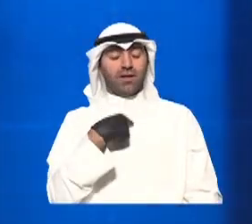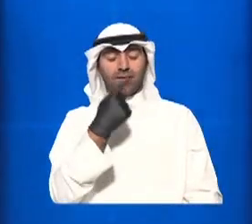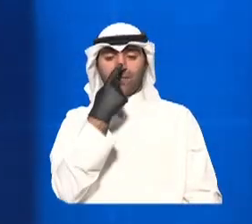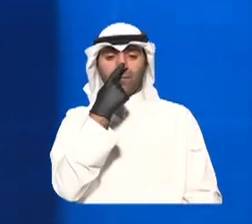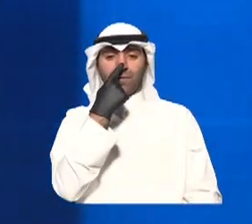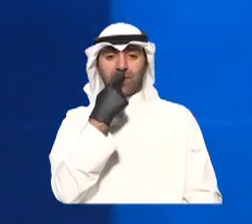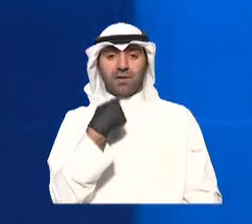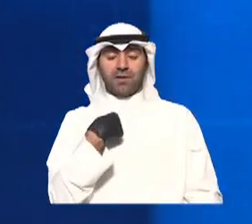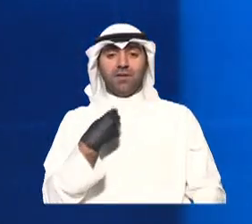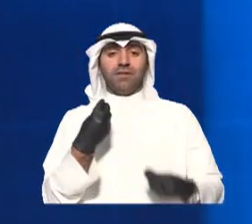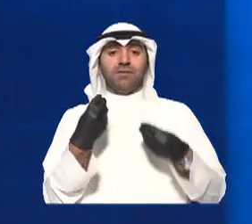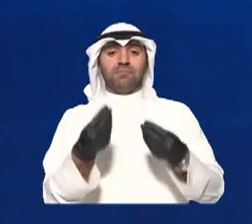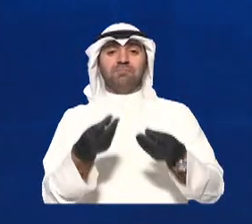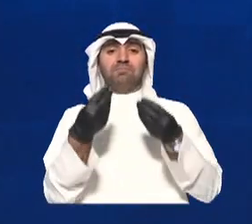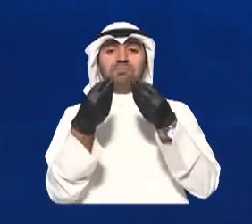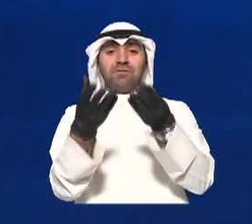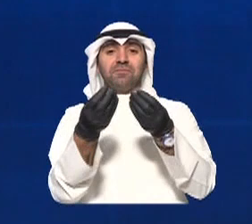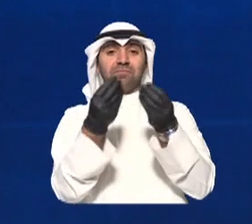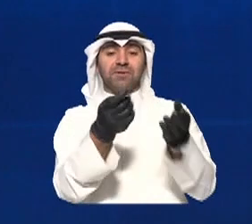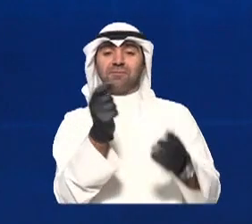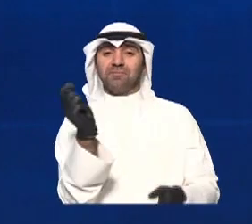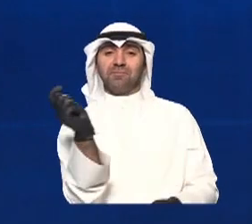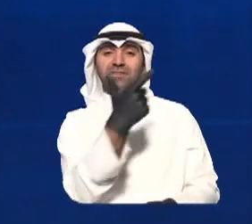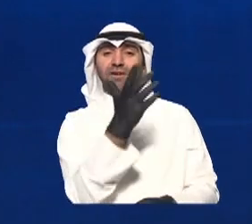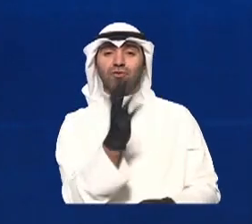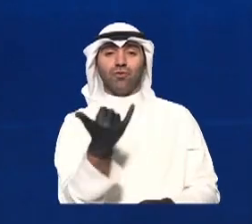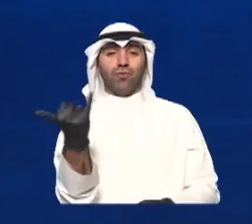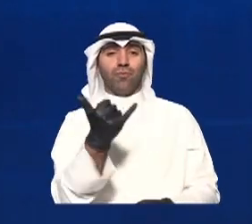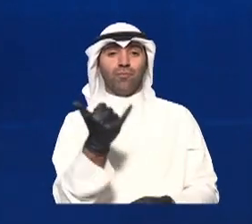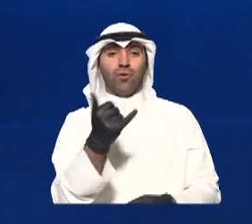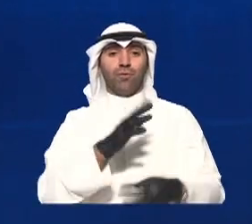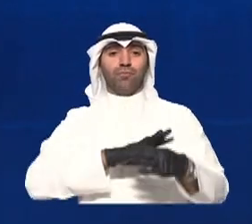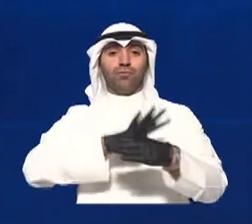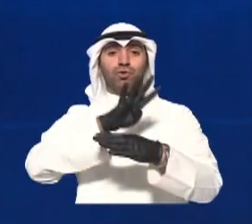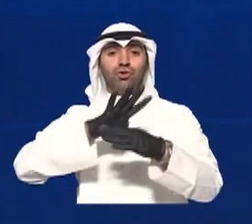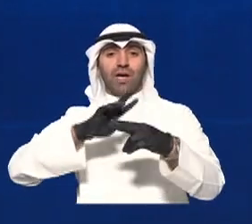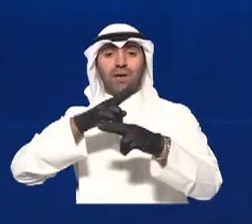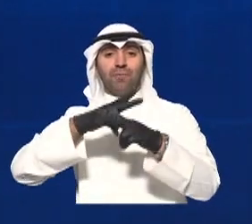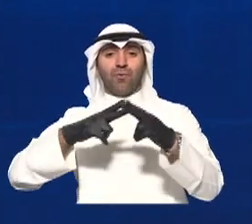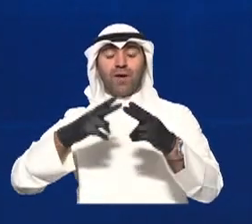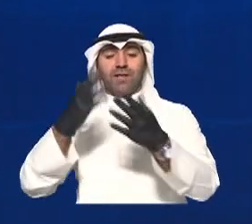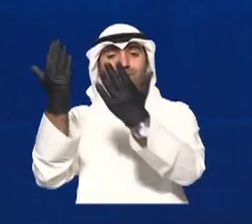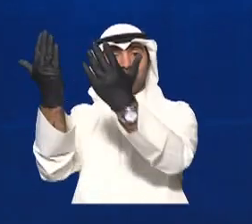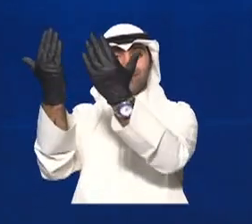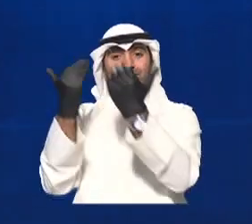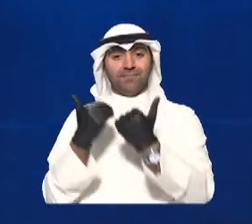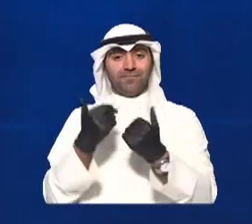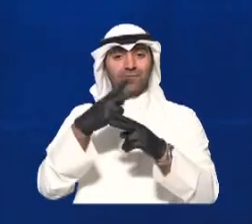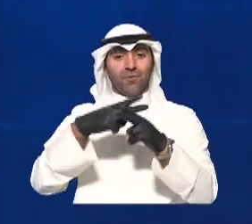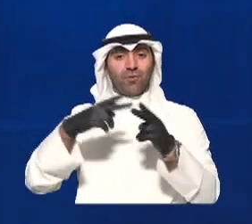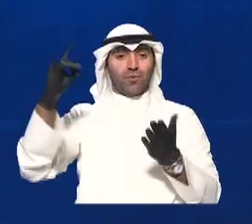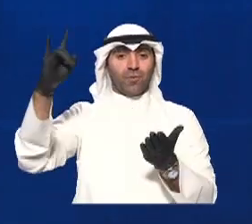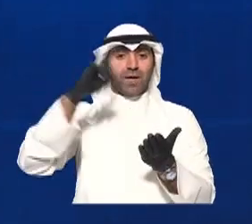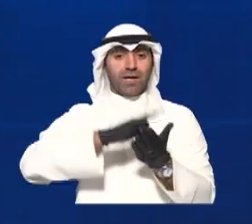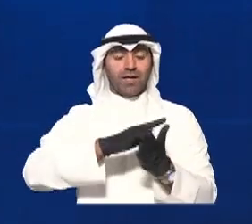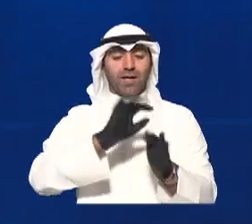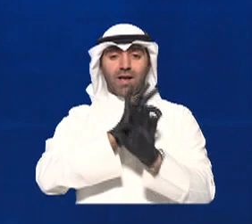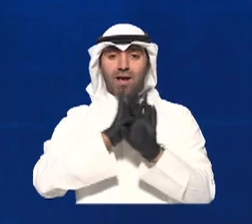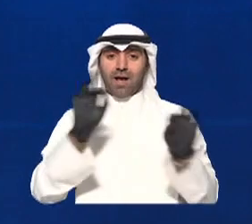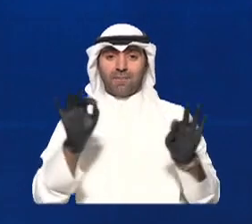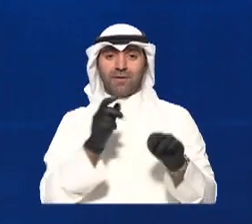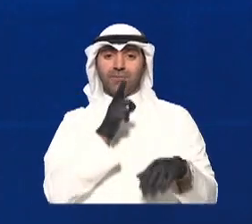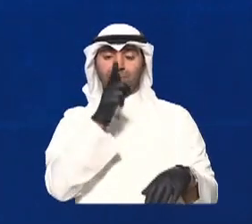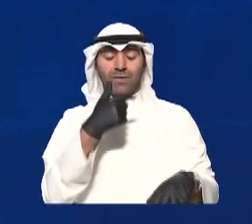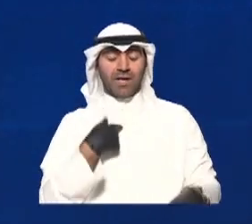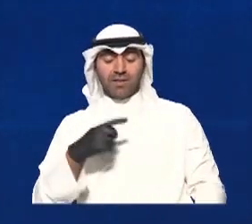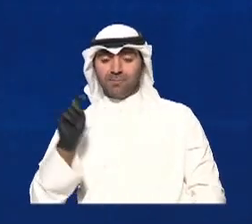الكويتيين المتواجدين في الجمهورية الفرنسية إلى دولة الكويت، مثمنا في الوقت ذاته التسهيلات التي قدمتها